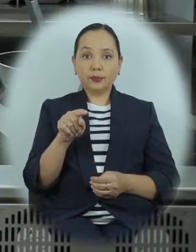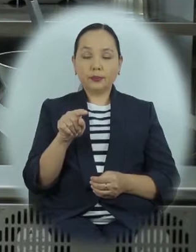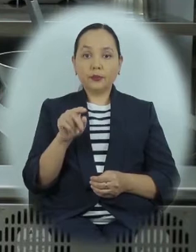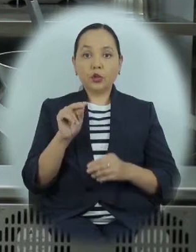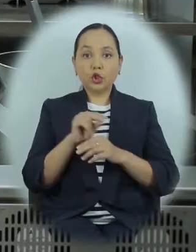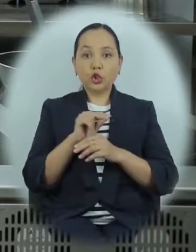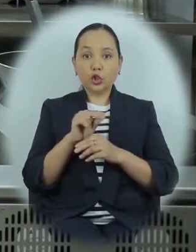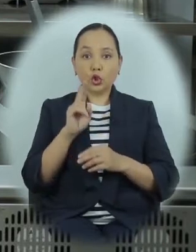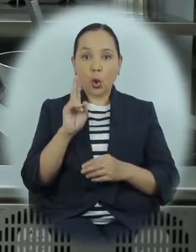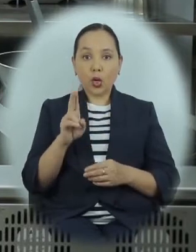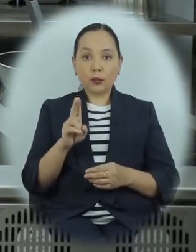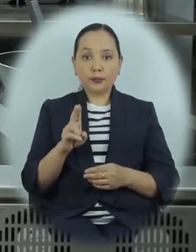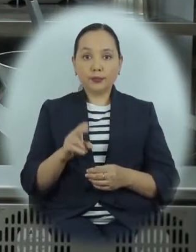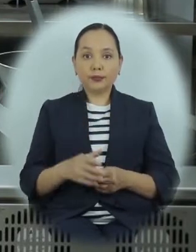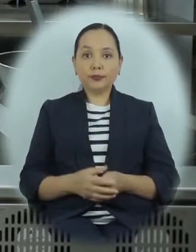чеснок